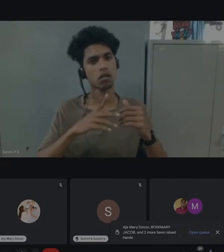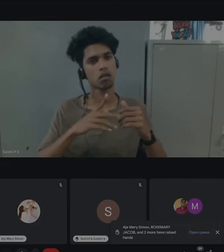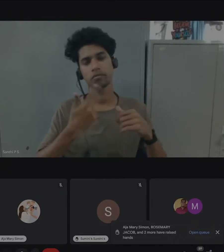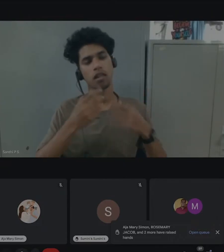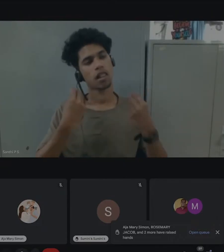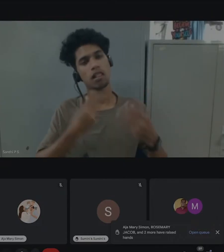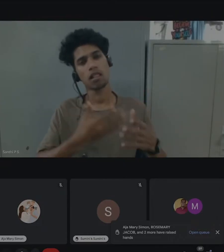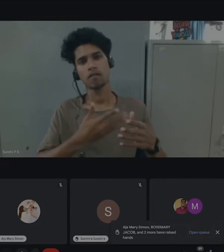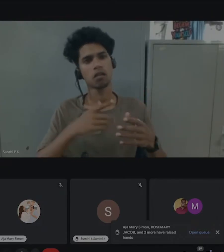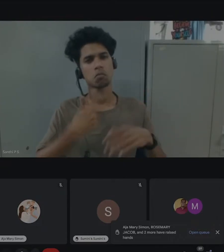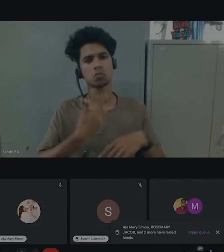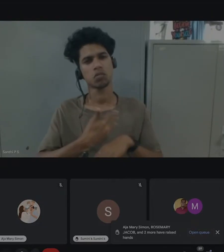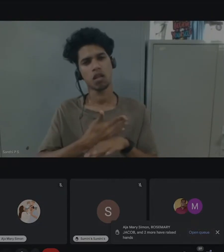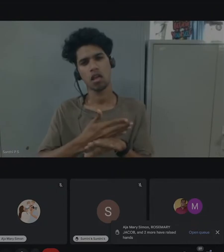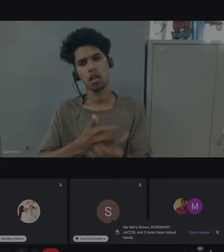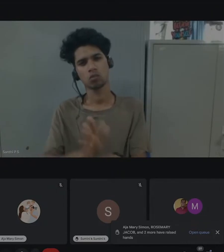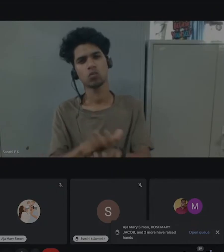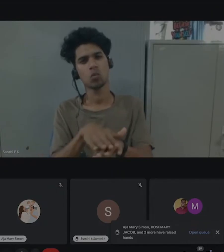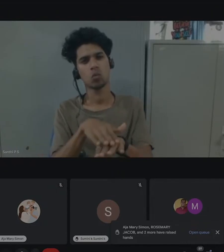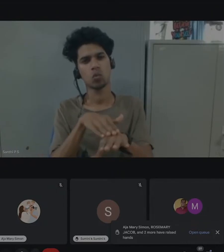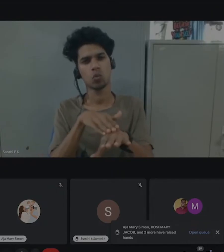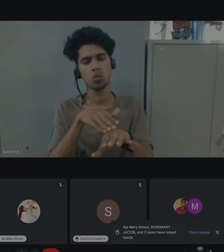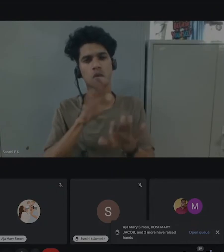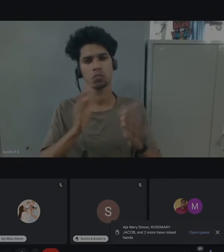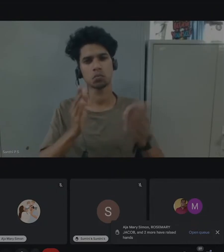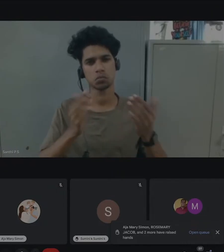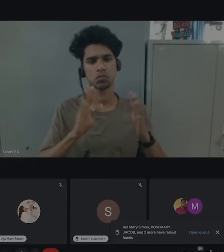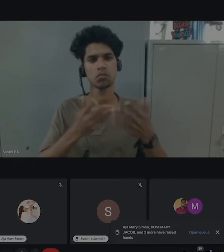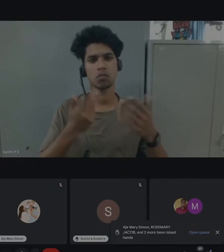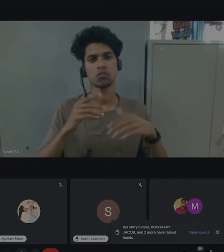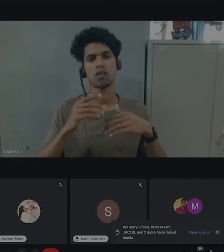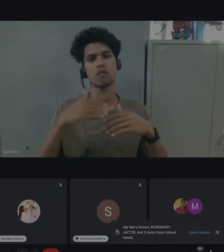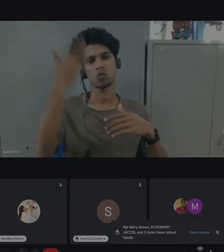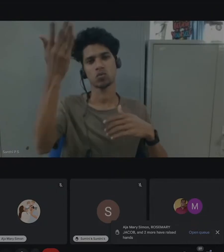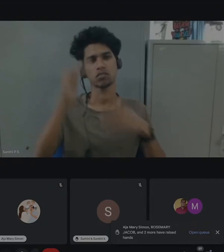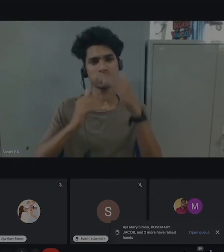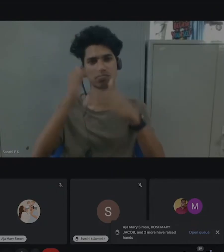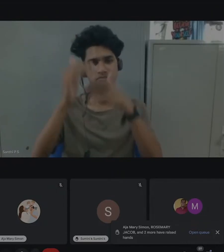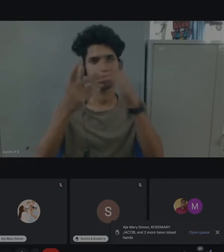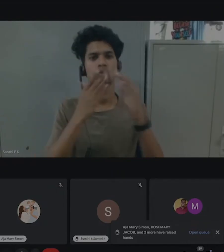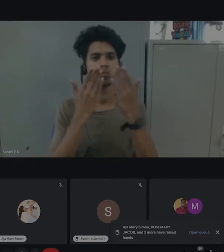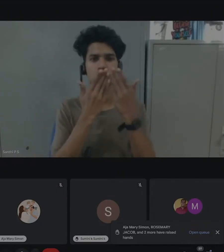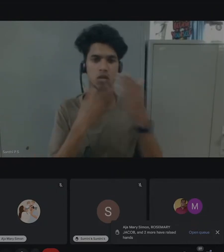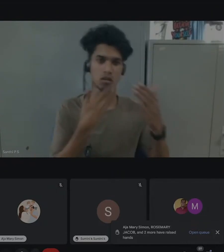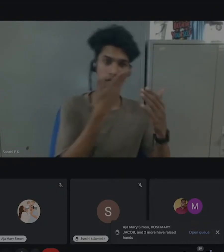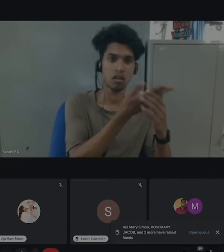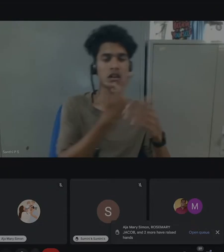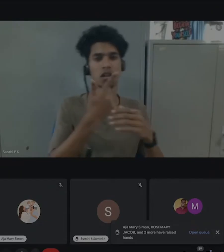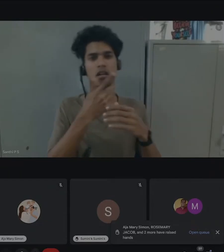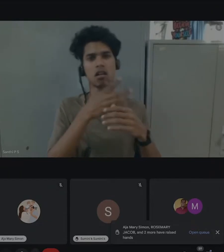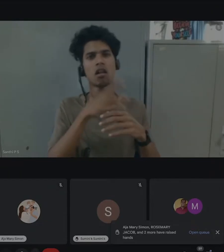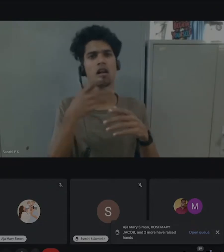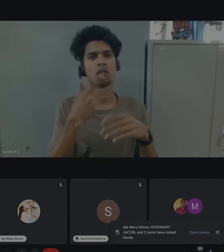സ്പീഡ് വളരെ കുറവായിരിക്കും. അങ്ങനെ വരുമ്പോൾ കുഞ്ഞിന്റെ ഡെവലപ്മെന്റിന്, ഓവറോൾ ഡെവലപ്മെന്റിനെ അത് അഫക്ട് ചെയ്യും. സ്കൂളിലൊക്കെ പോയി തുടങ്ങുമ്പോഴും അവൻ ആ ഒരു ഡിലേയും കൊണ്ടായിരിക്കും